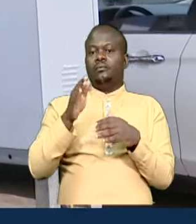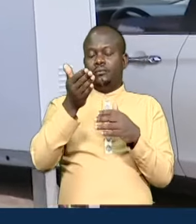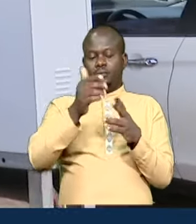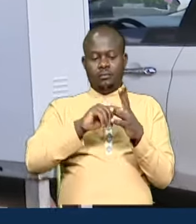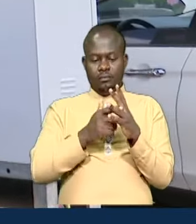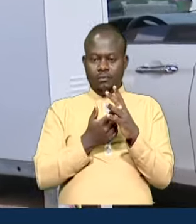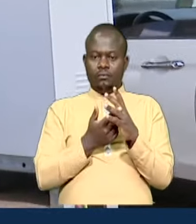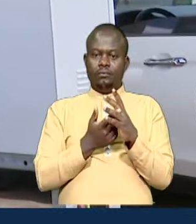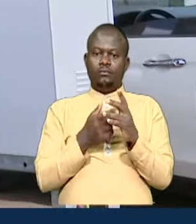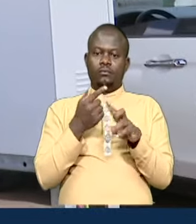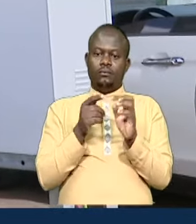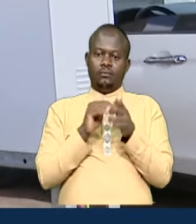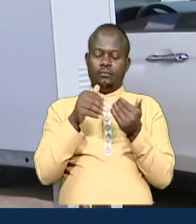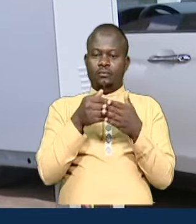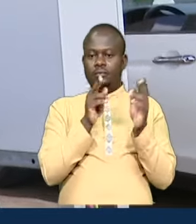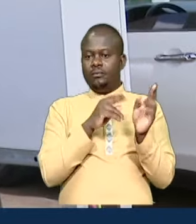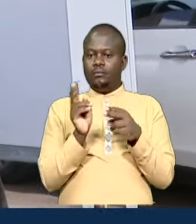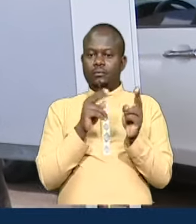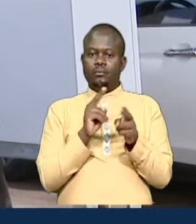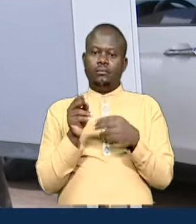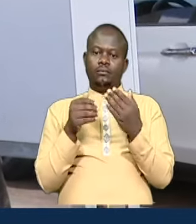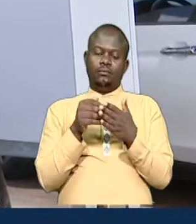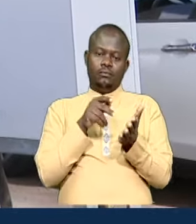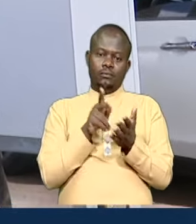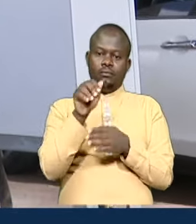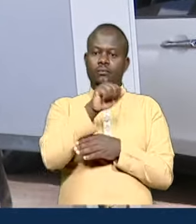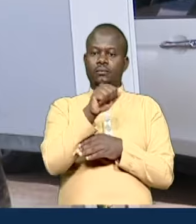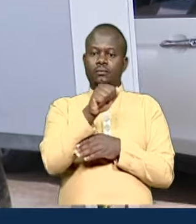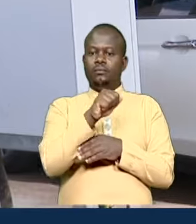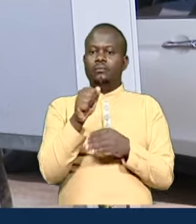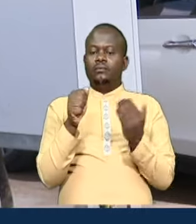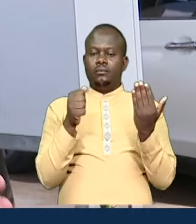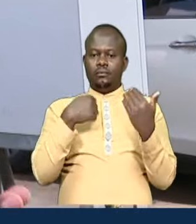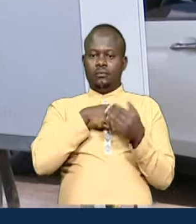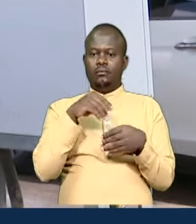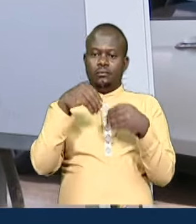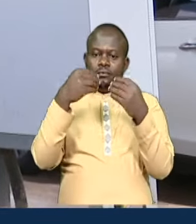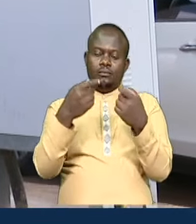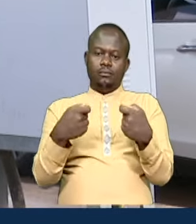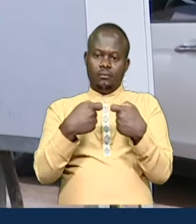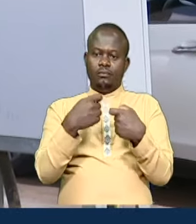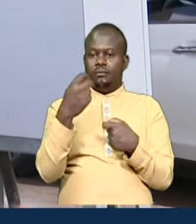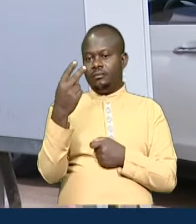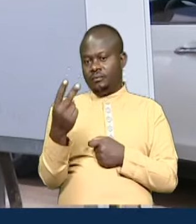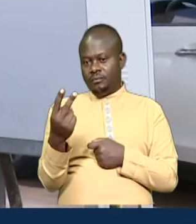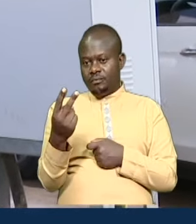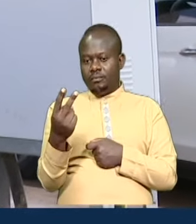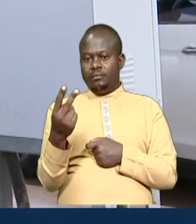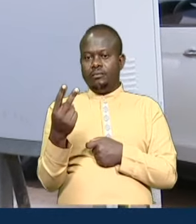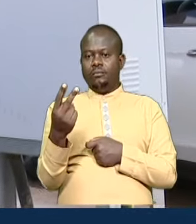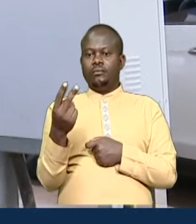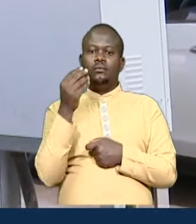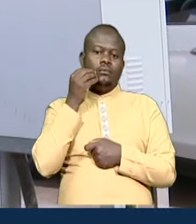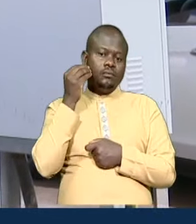twinstara, ariko ubusanzwe abagura amamodoka muri Preve Rwanda tubahereza amashargeri abiri. Hariho chargeri yo